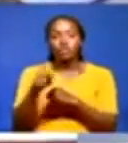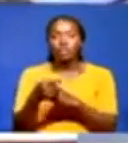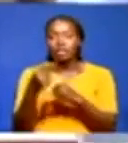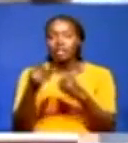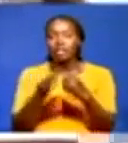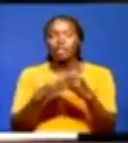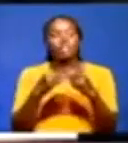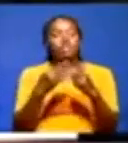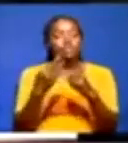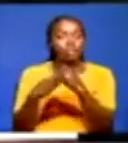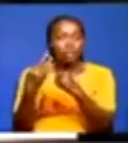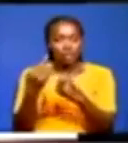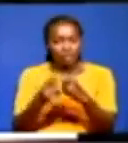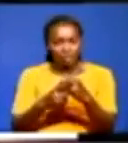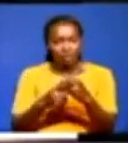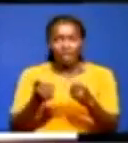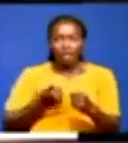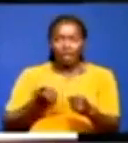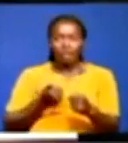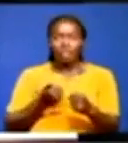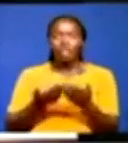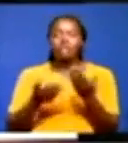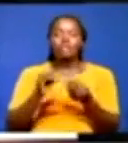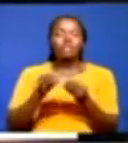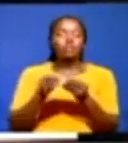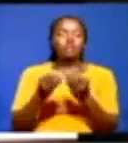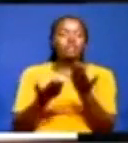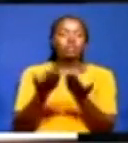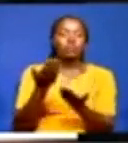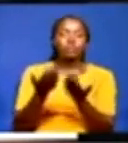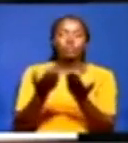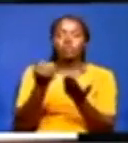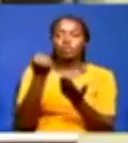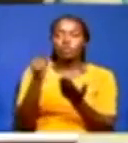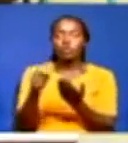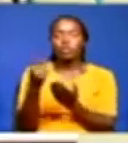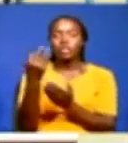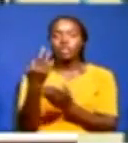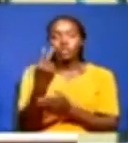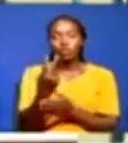612,887 wakiwa wasichana. Idadi hiyo ni sawa na 50.32% na